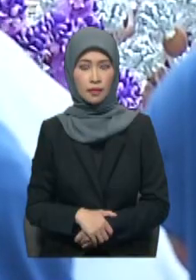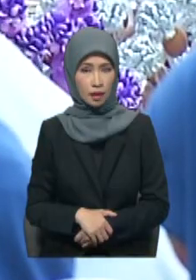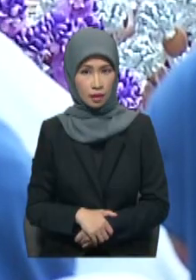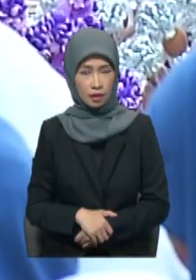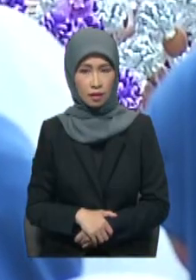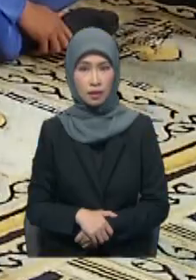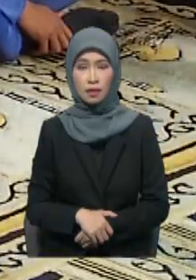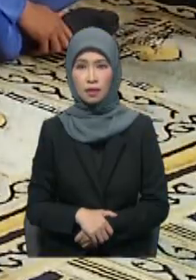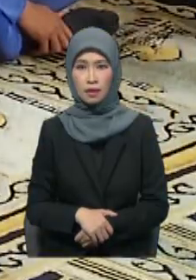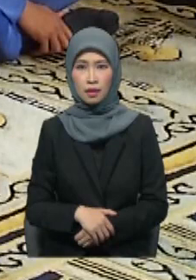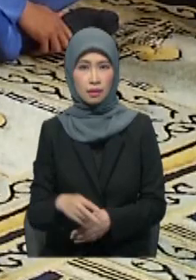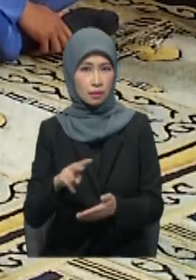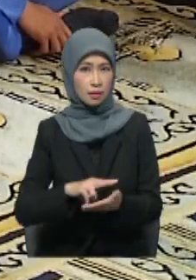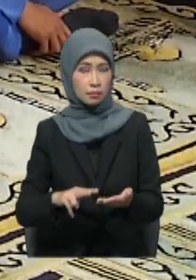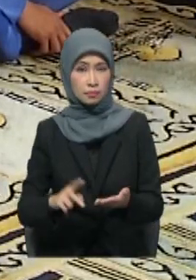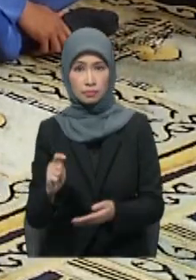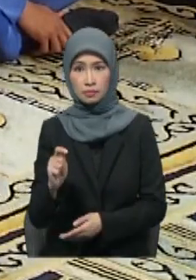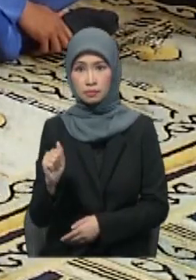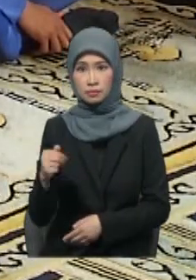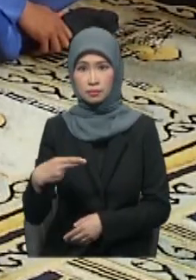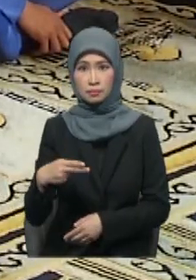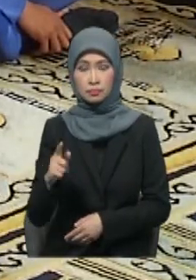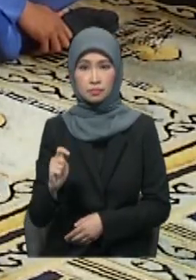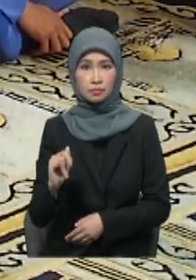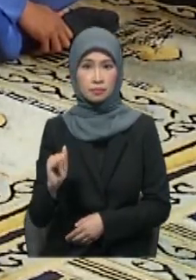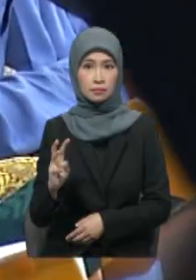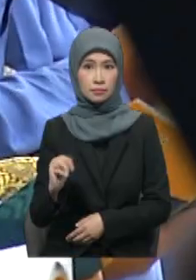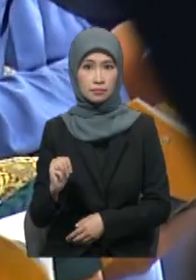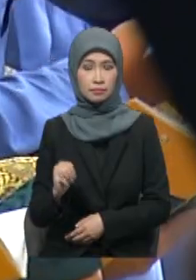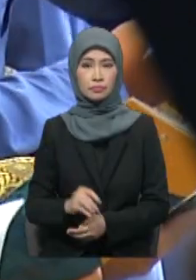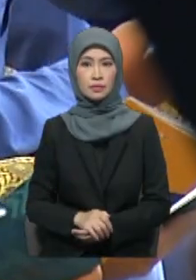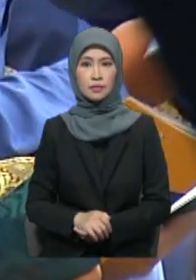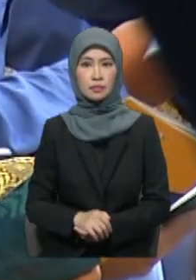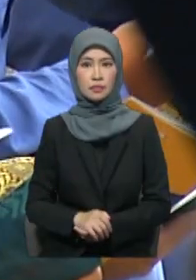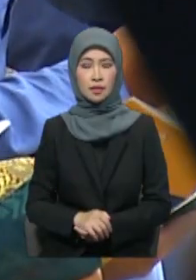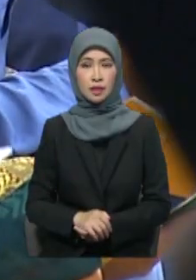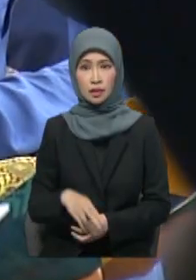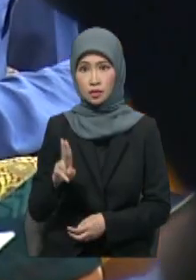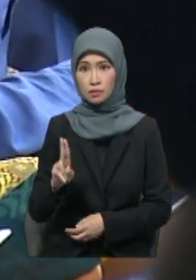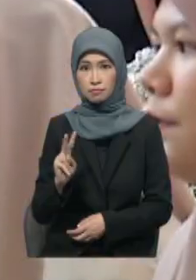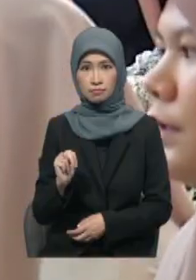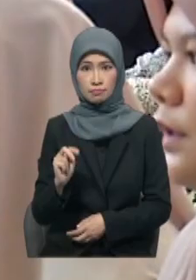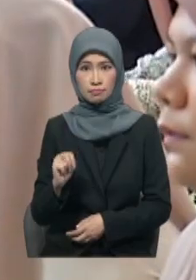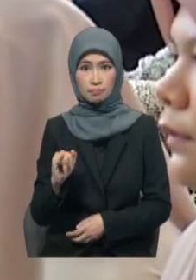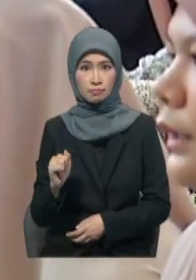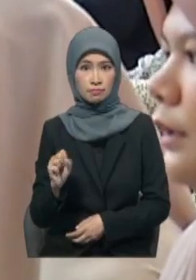Hasan dikepalai oleh mahasiswa-mahasiswa Universiti Islam Sultan sharifali